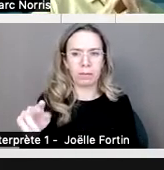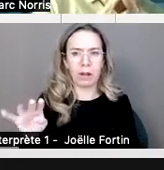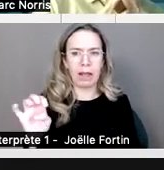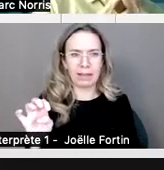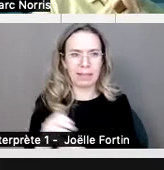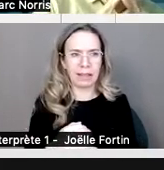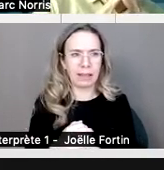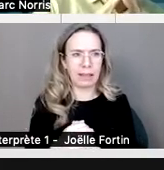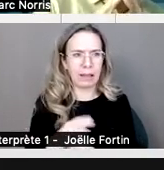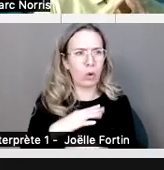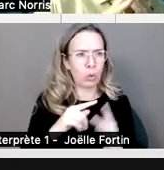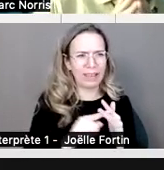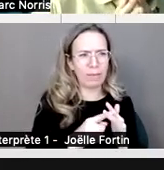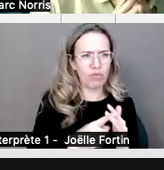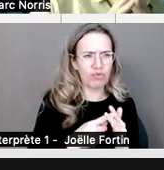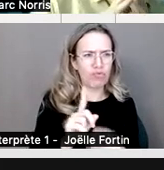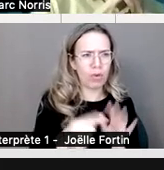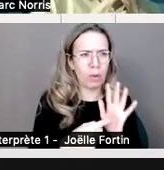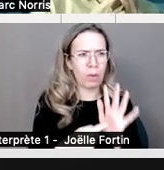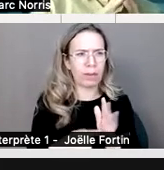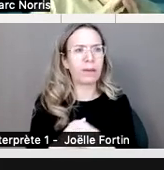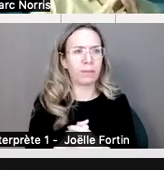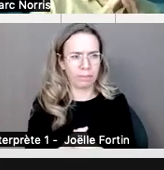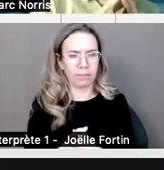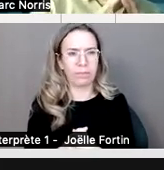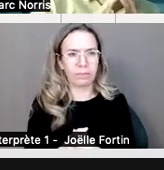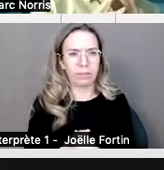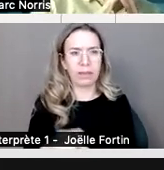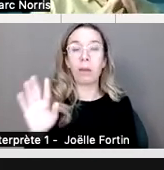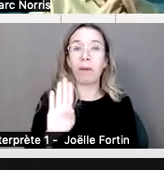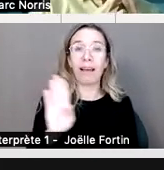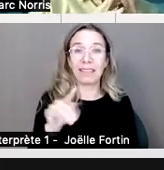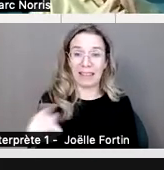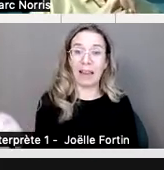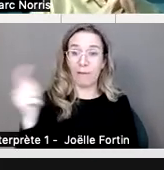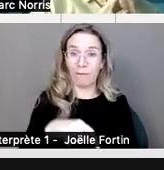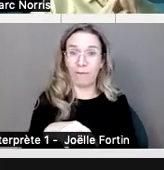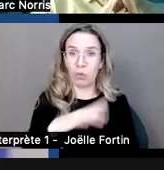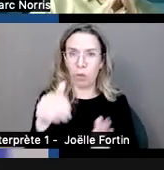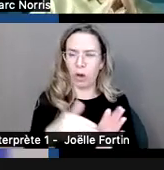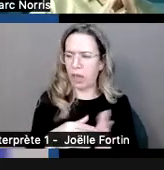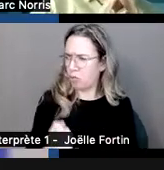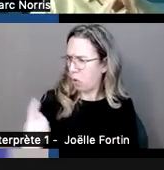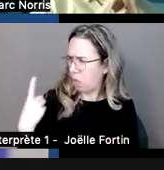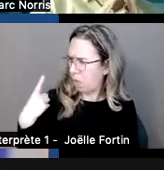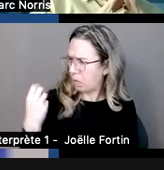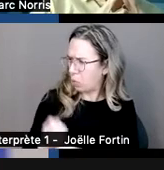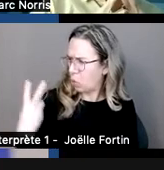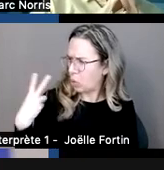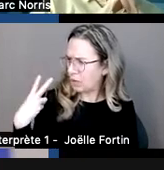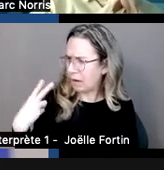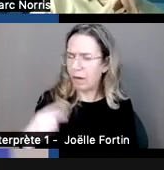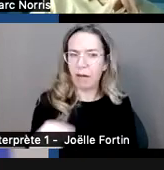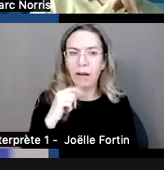Blandine. On l'a au début. Oui. Avant, Blandine est venue à Montréal il y a 1 an et demi, 2 ans. À 36 ans, elle a